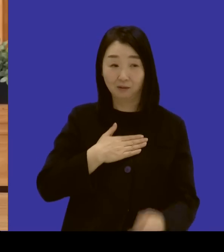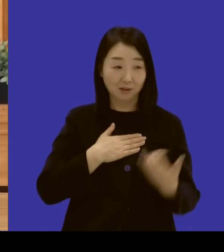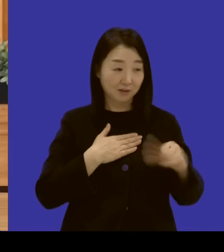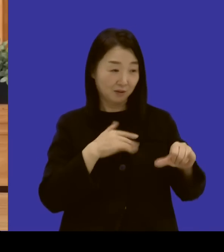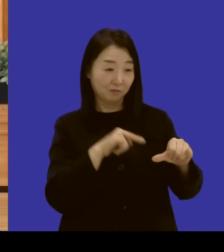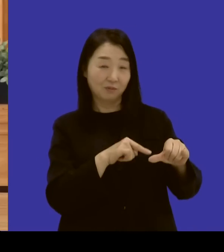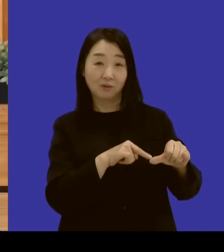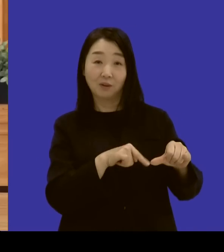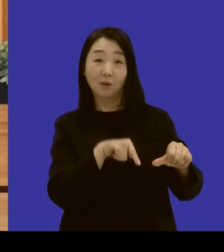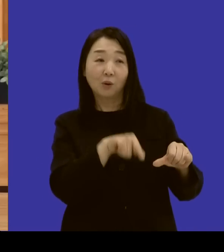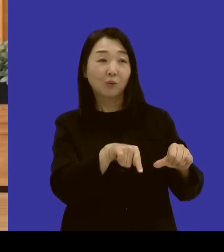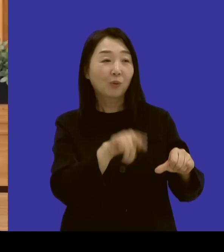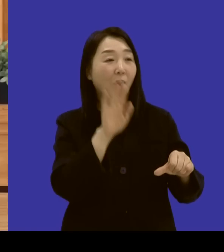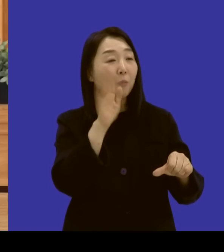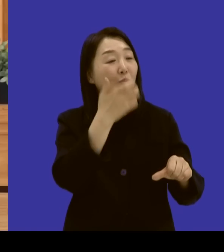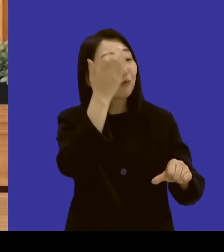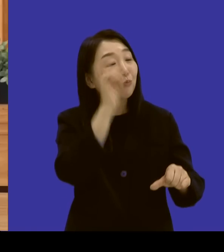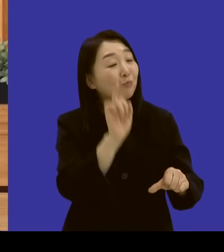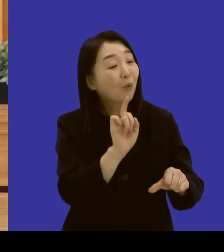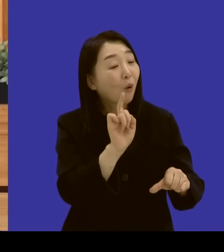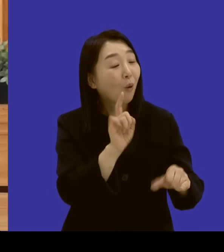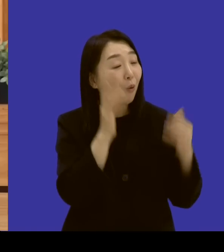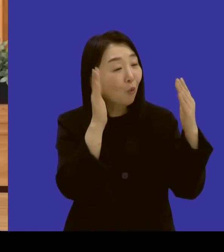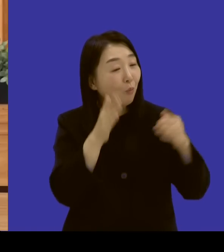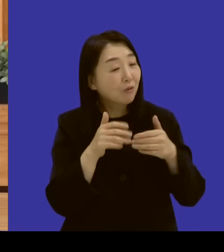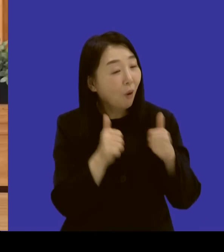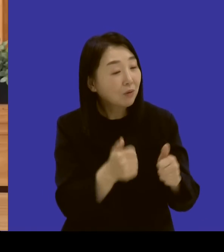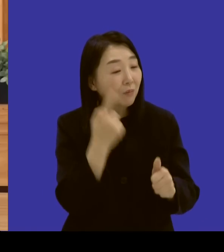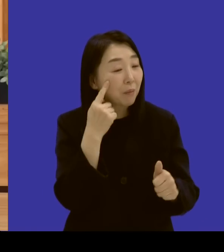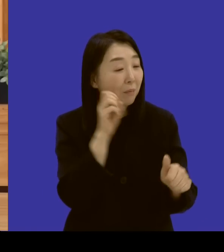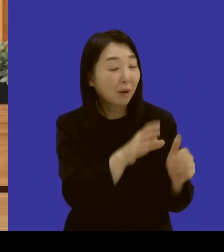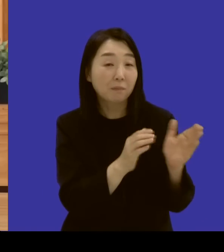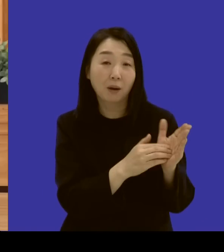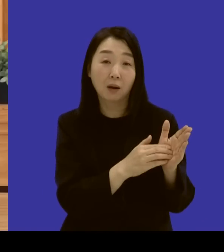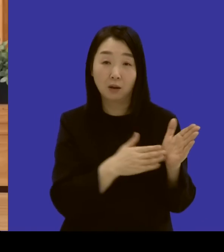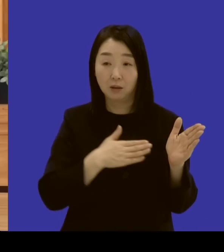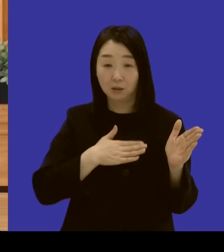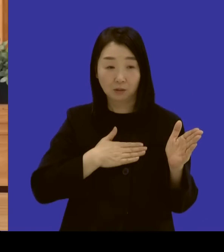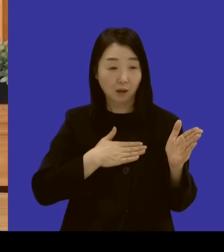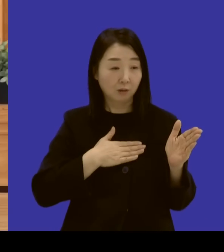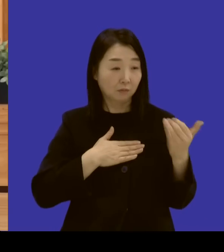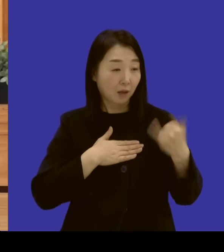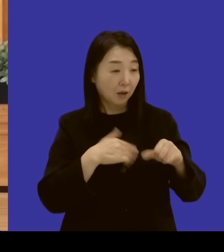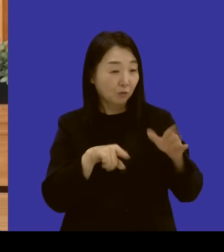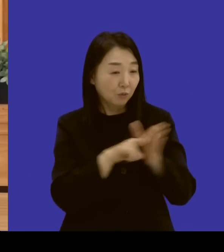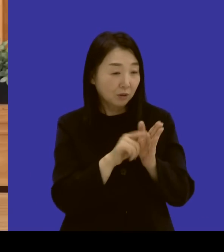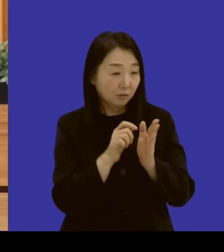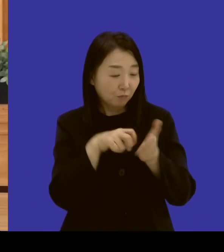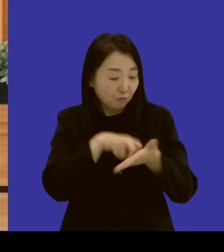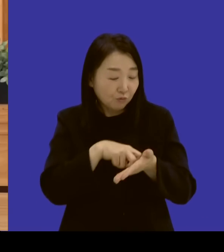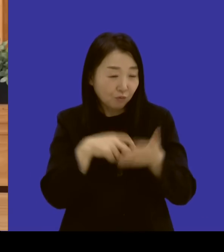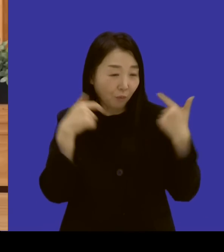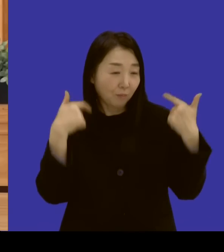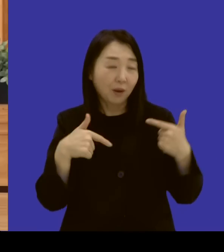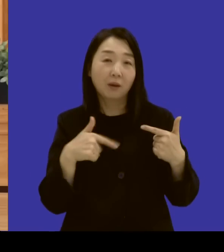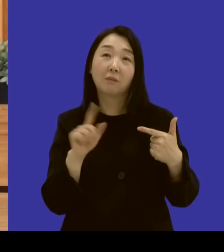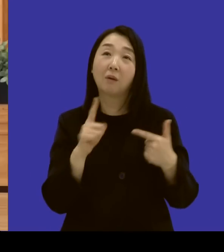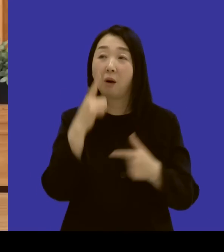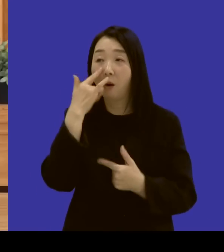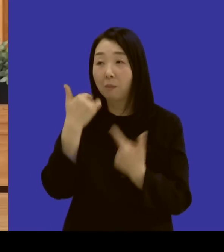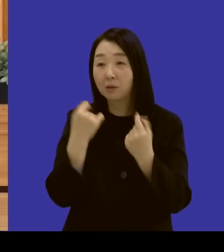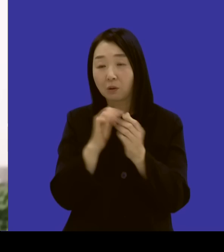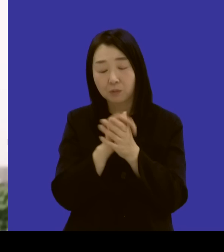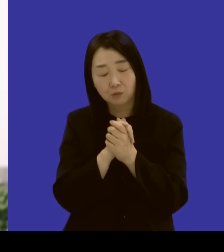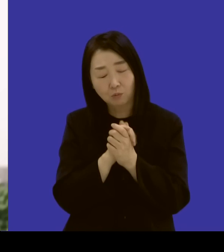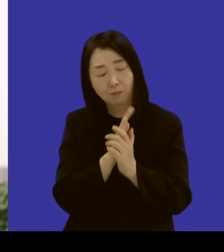자식들에게 맨날 넌 뭐가 되고 싶냐라고 공부 좀 더 열심히 하지 그래라고 얘기하면서 난 과연 그들을 위해서 무릎 꿇고 매일 그렇게 어머님처럼